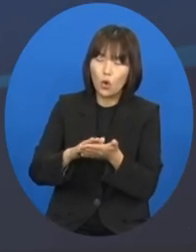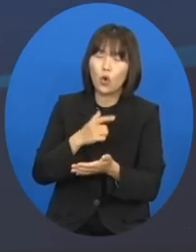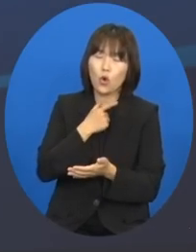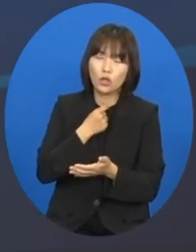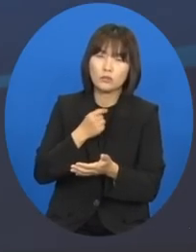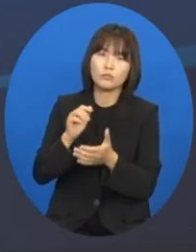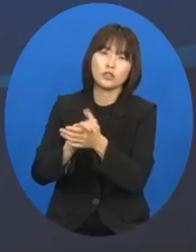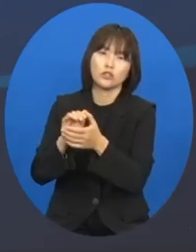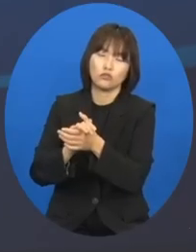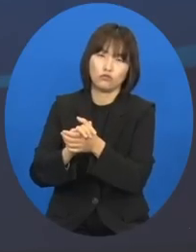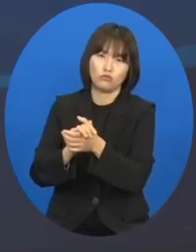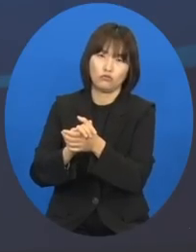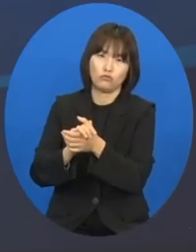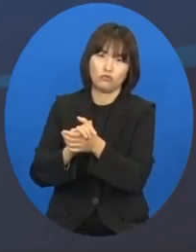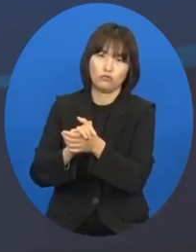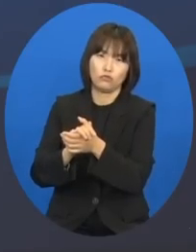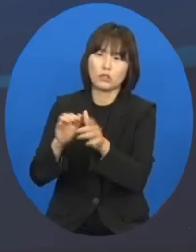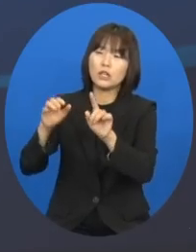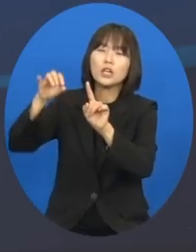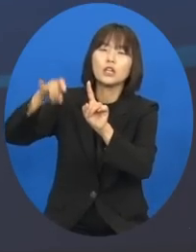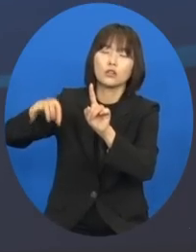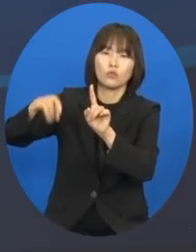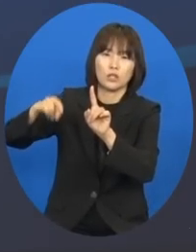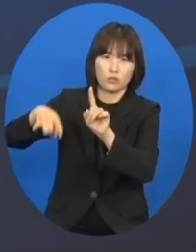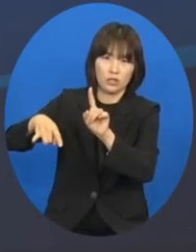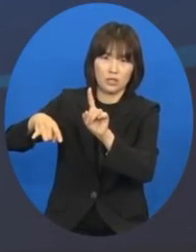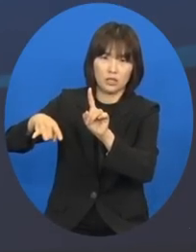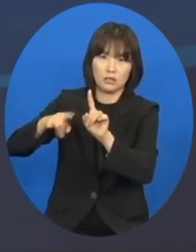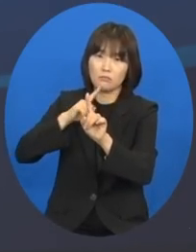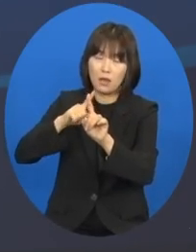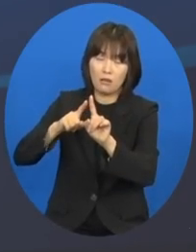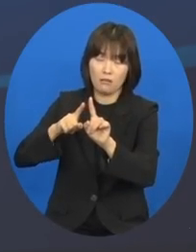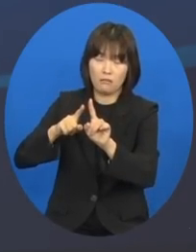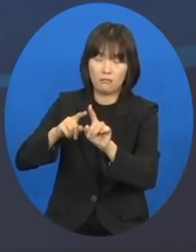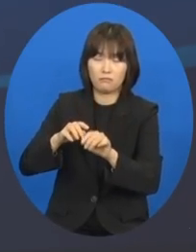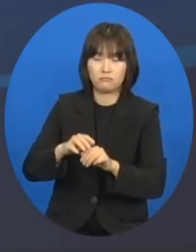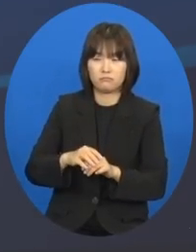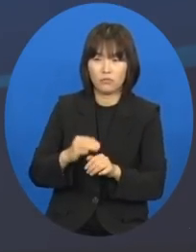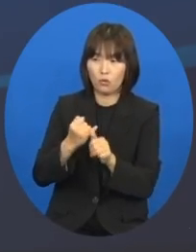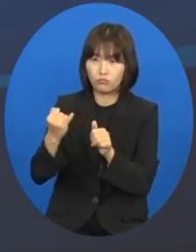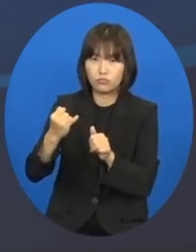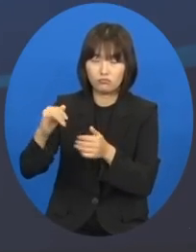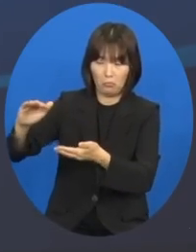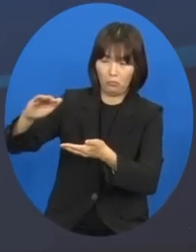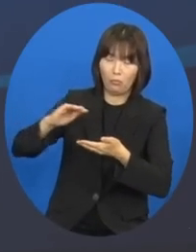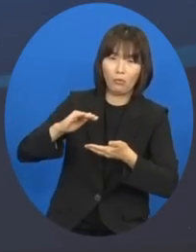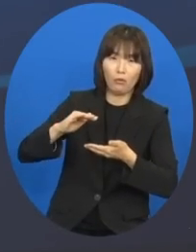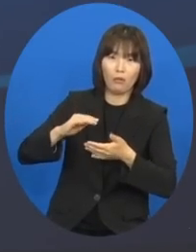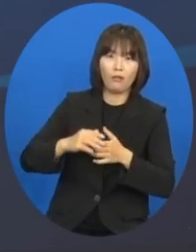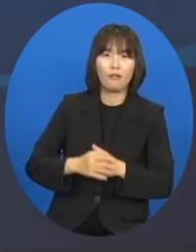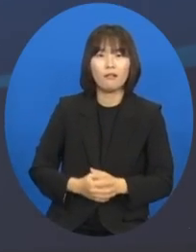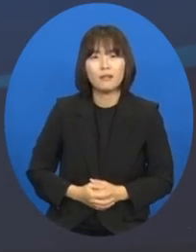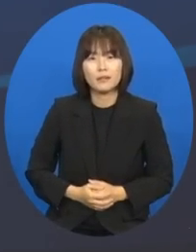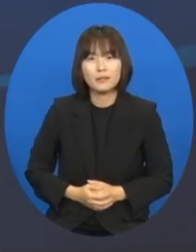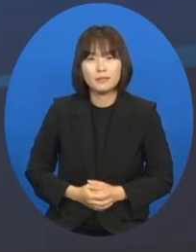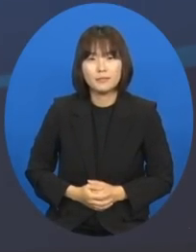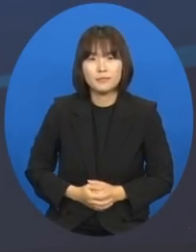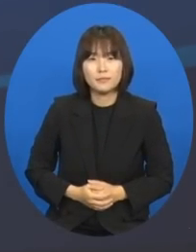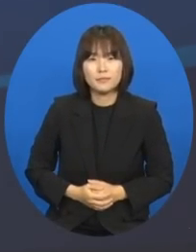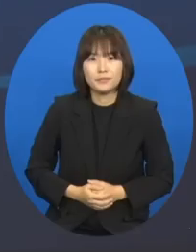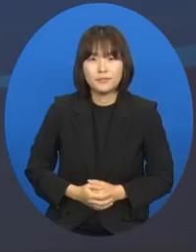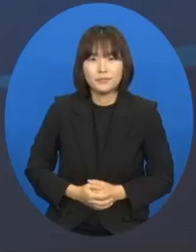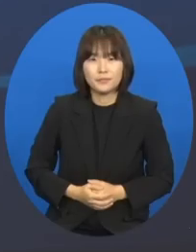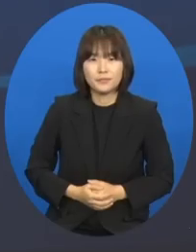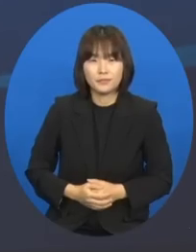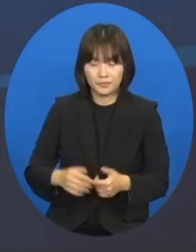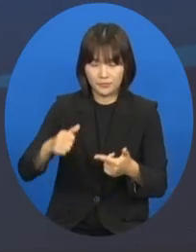오 그래요 제가 저희 아내가 와서 저한테 그렇게 얘기를 해 주더라고요 그래서 제가 저희 둘째가 초등학교